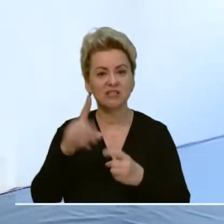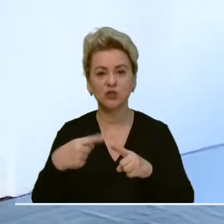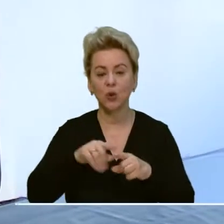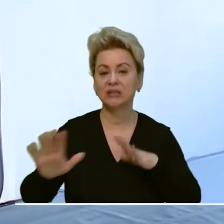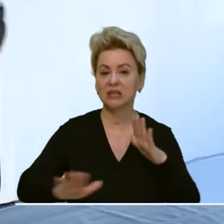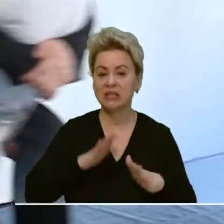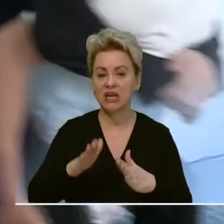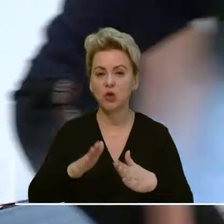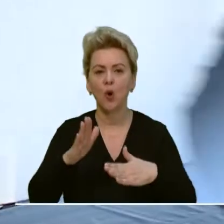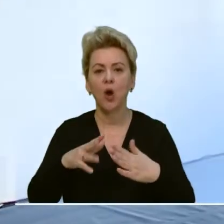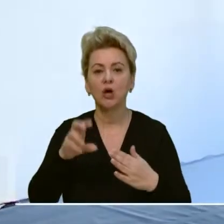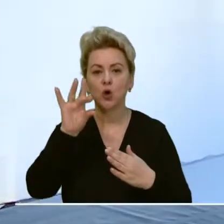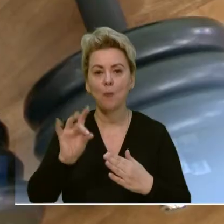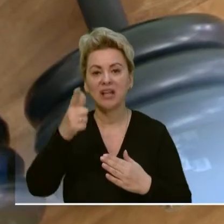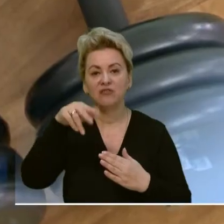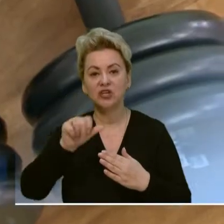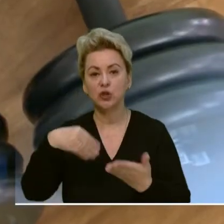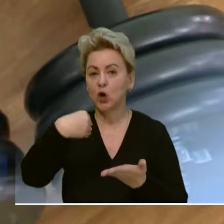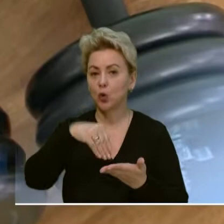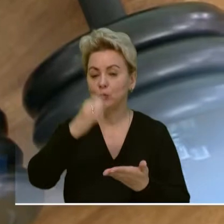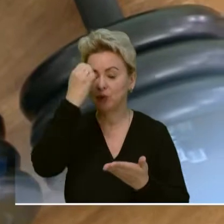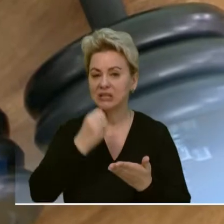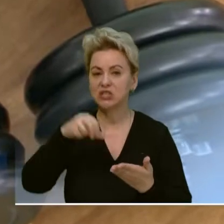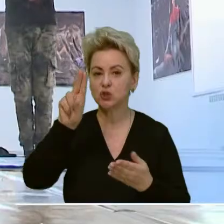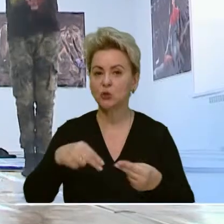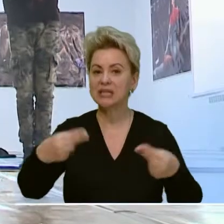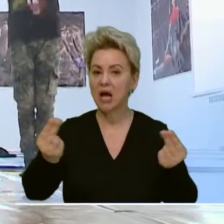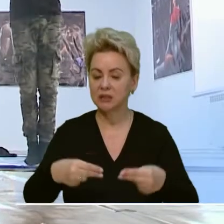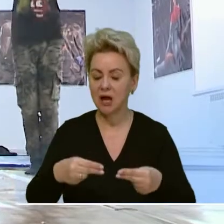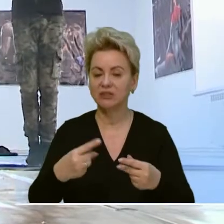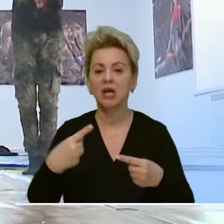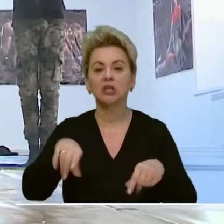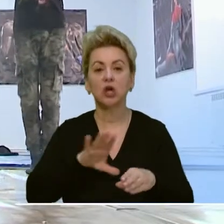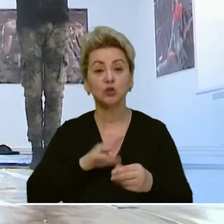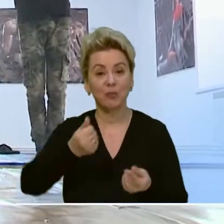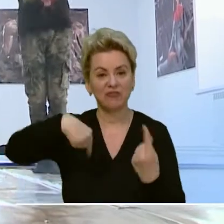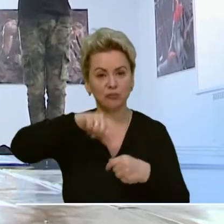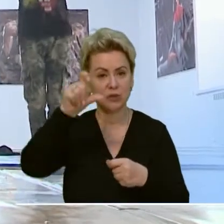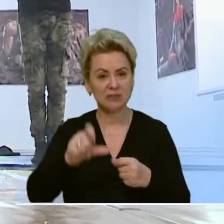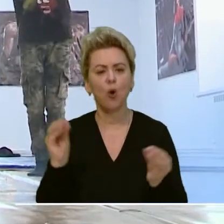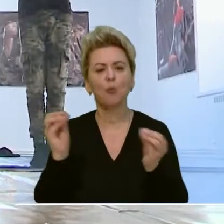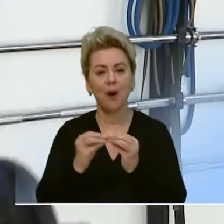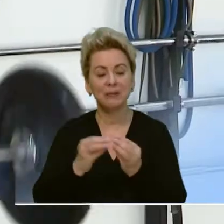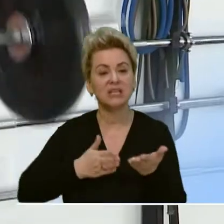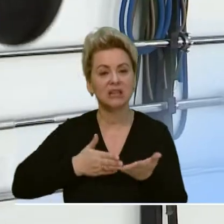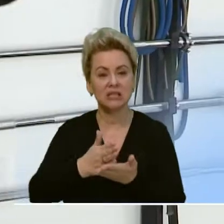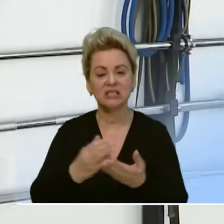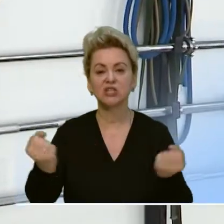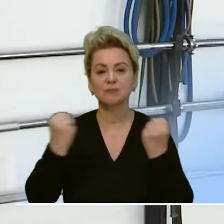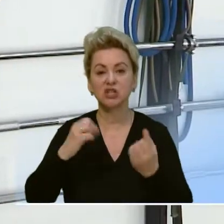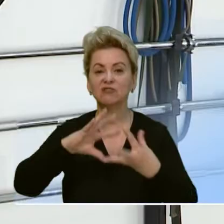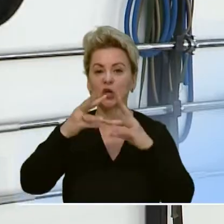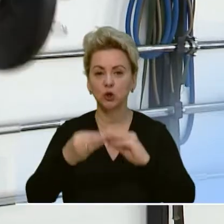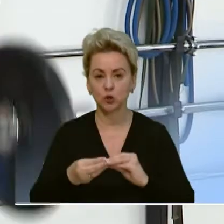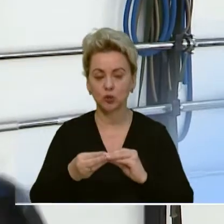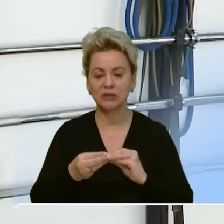тренер по рукопашному бою Роман Беденко купил благодаря соцконтракту. Но даже став бизнесменом, он по-прежнему нацелен на спортивный